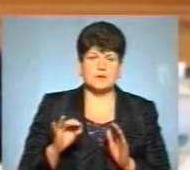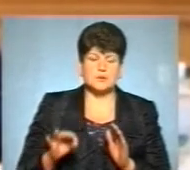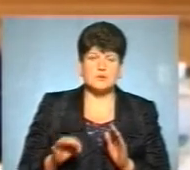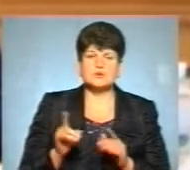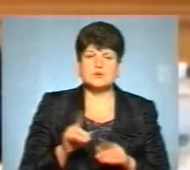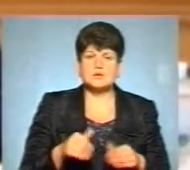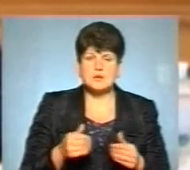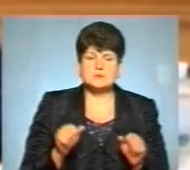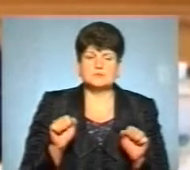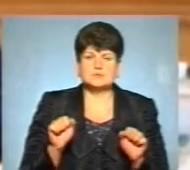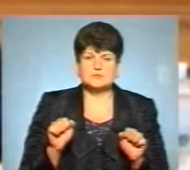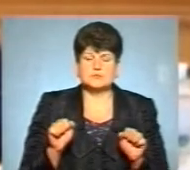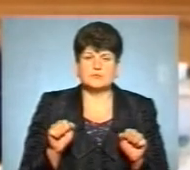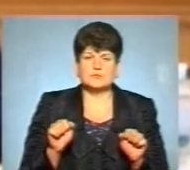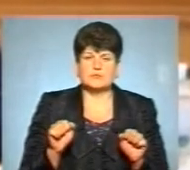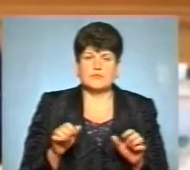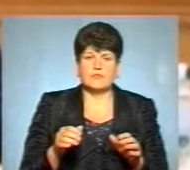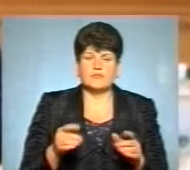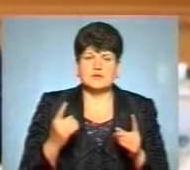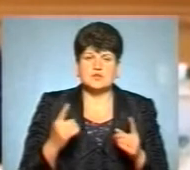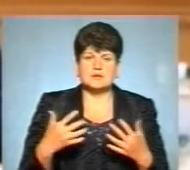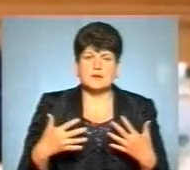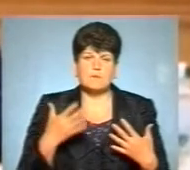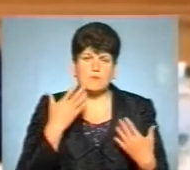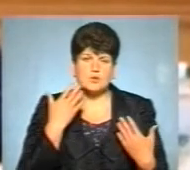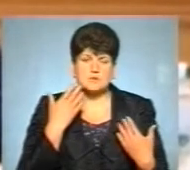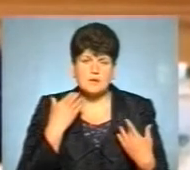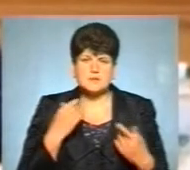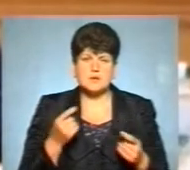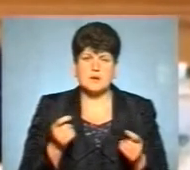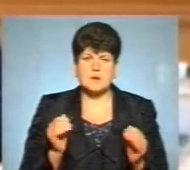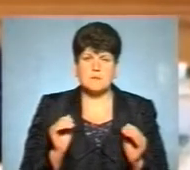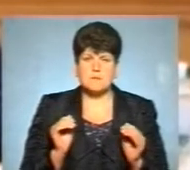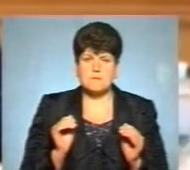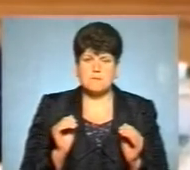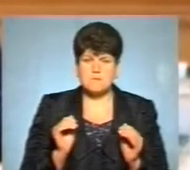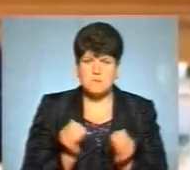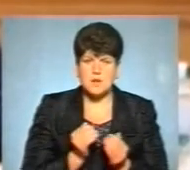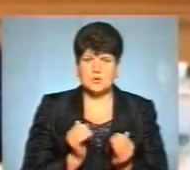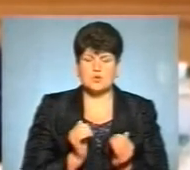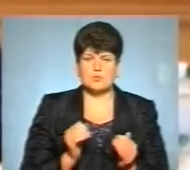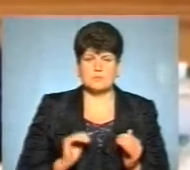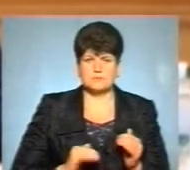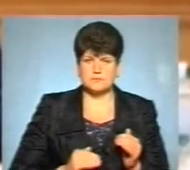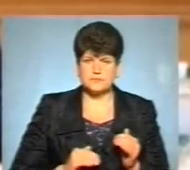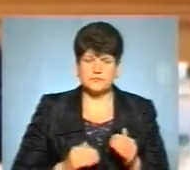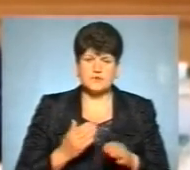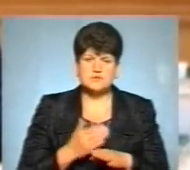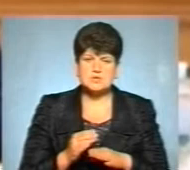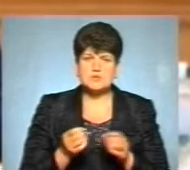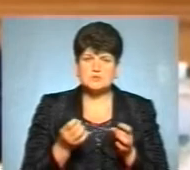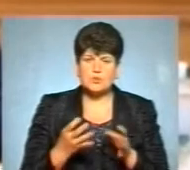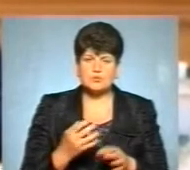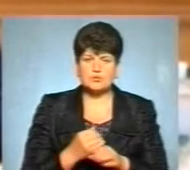дасть величезне послаблення для малого мікробізнеса в частині спрощення роботи